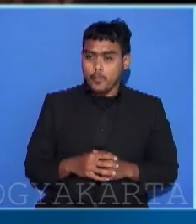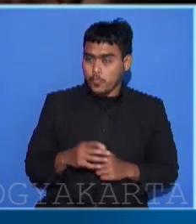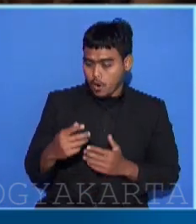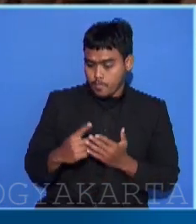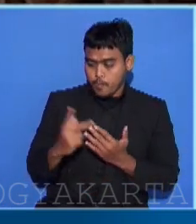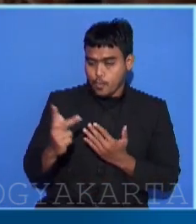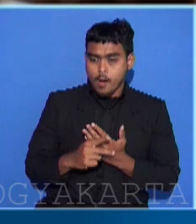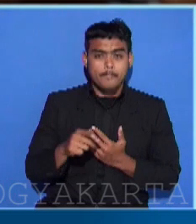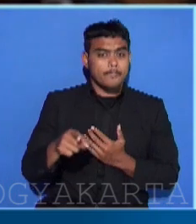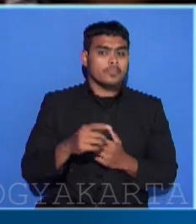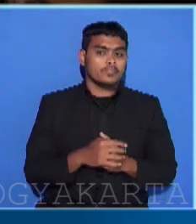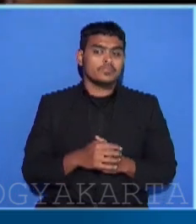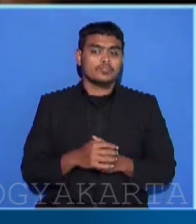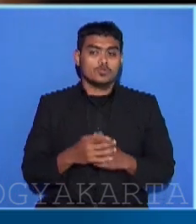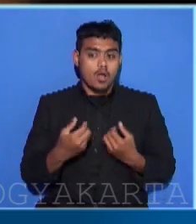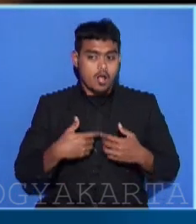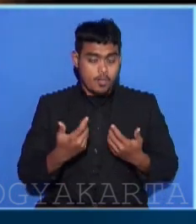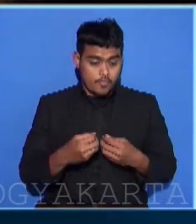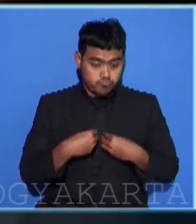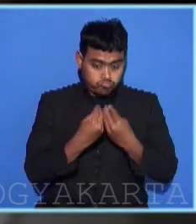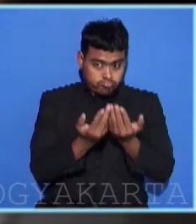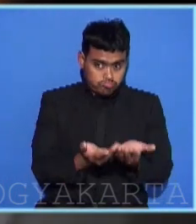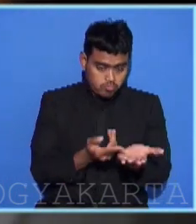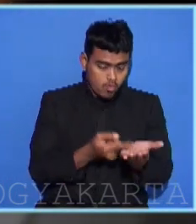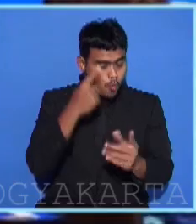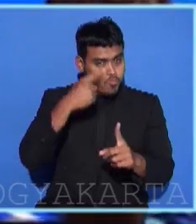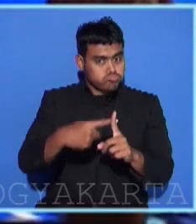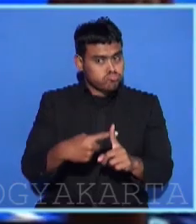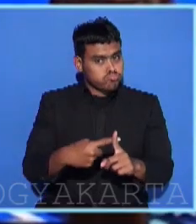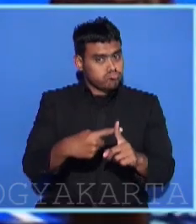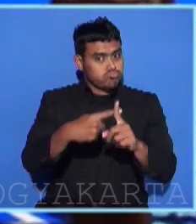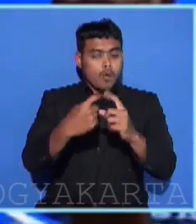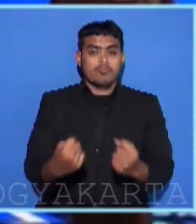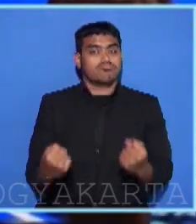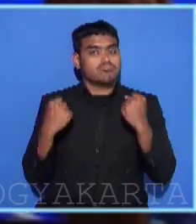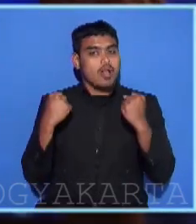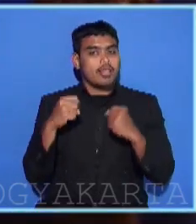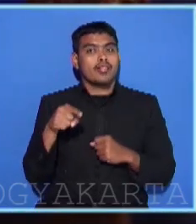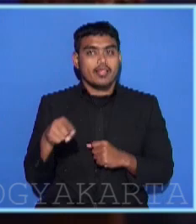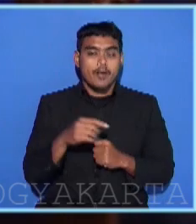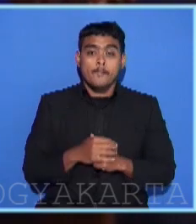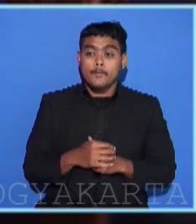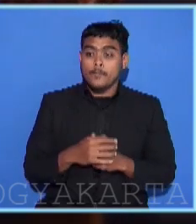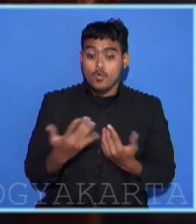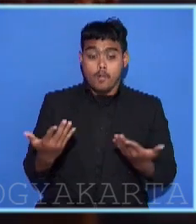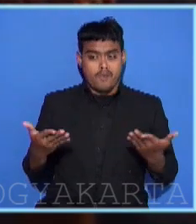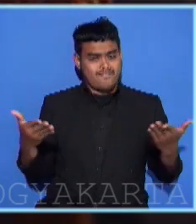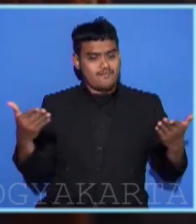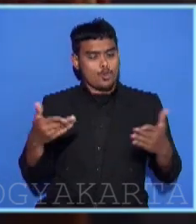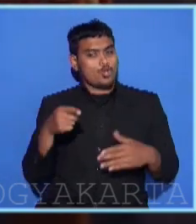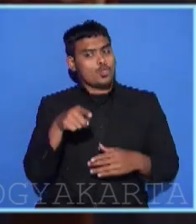Kesehatan Nasional telah memberikan kontribusi positif terhadap masyarakat di fasilitas kesehatan, khususnya di RSUP Dr.